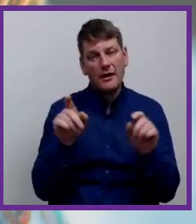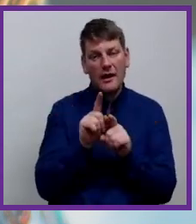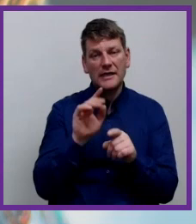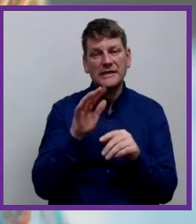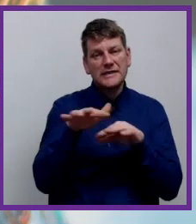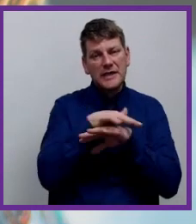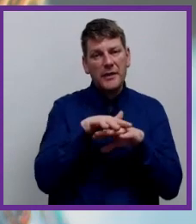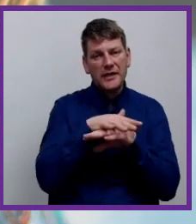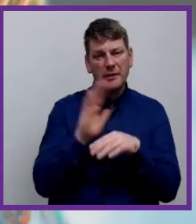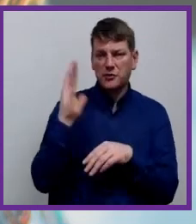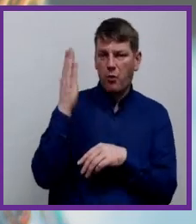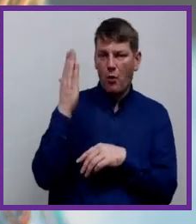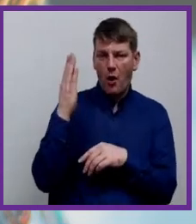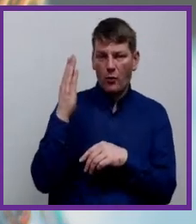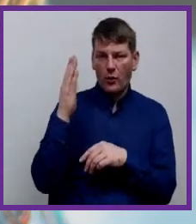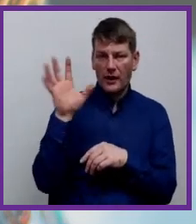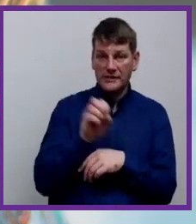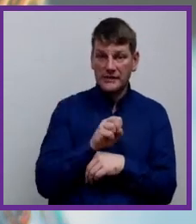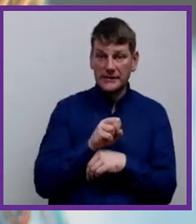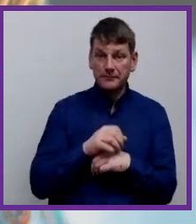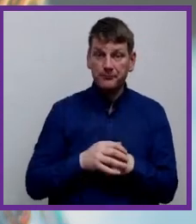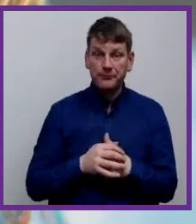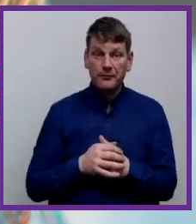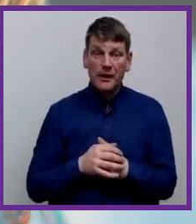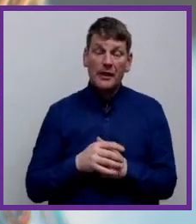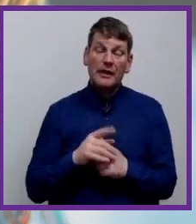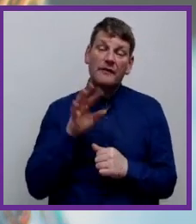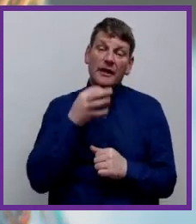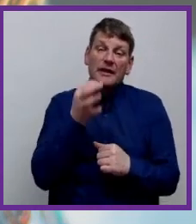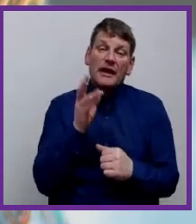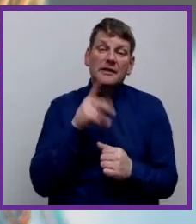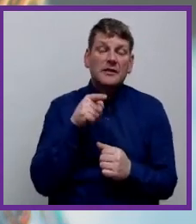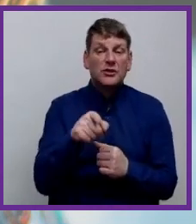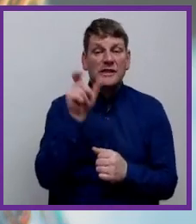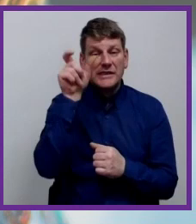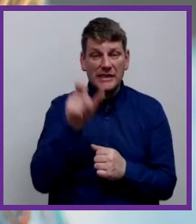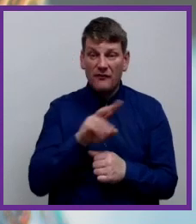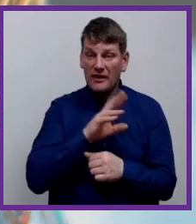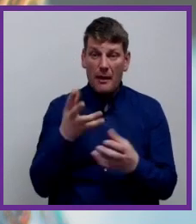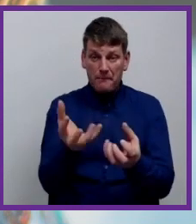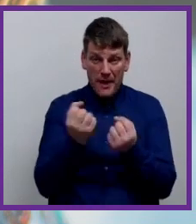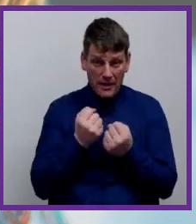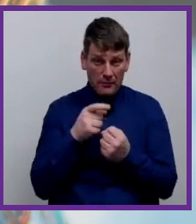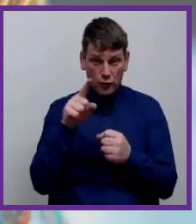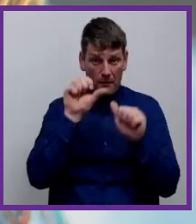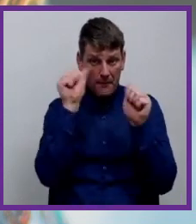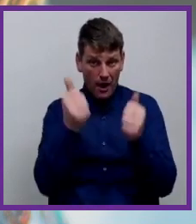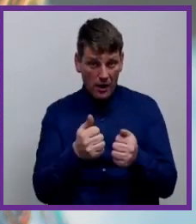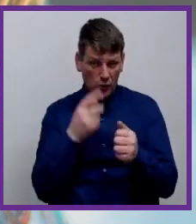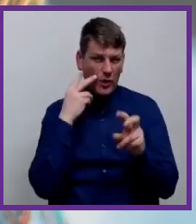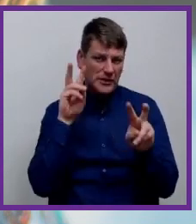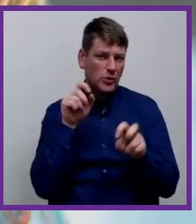Un var teikt, ka ja šis te cilvēks nepieņem šo te mākslu, nosauksim to tā,